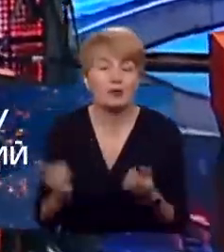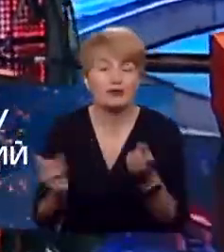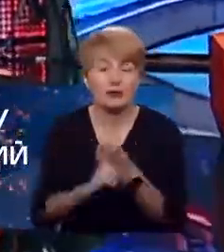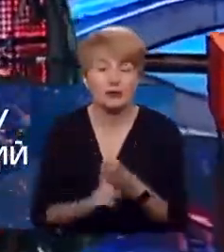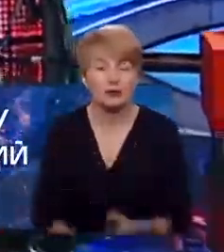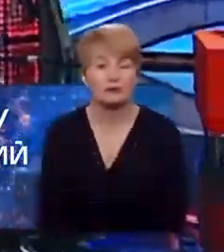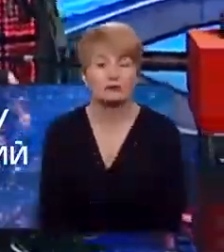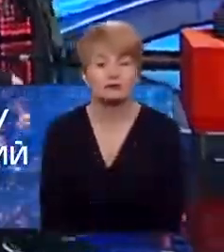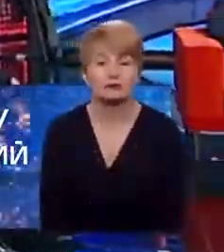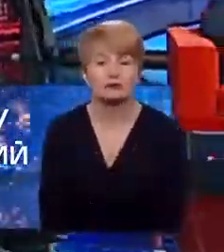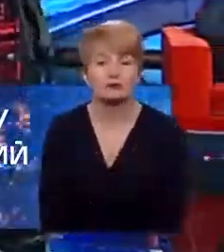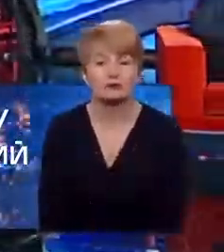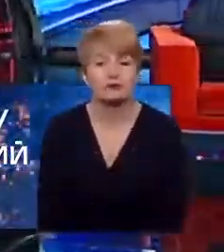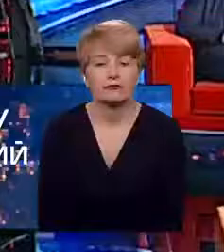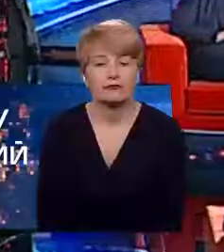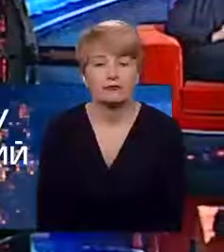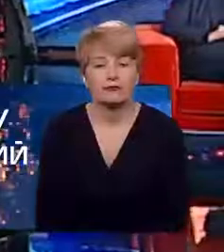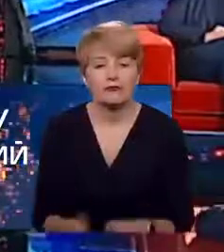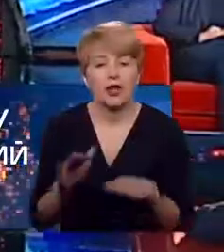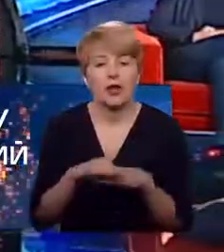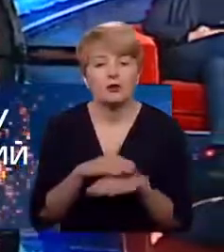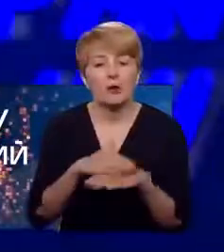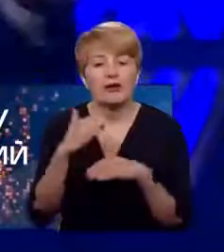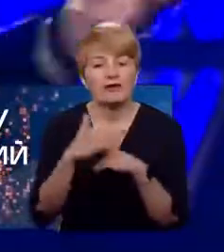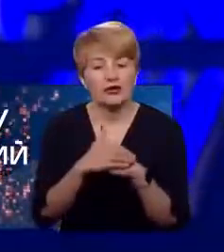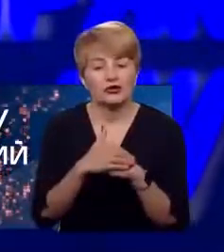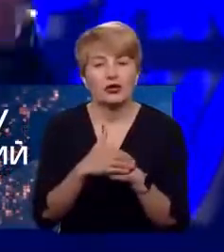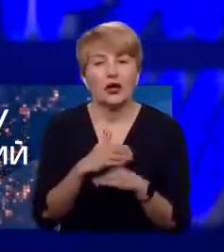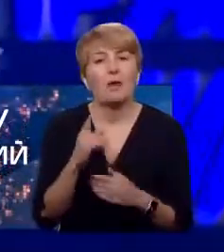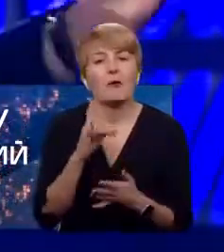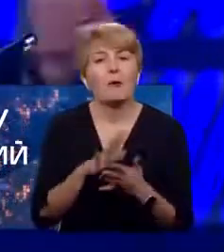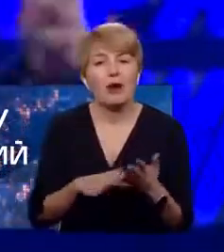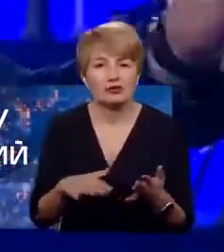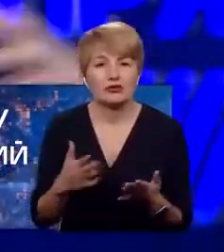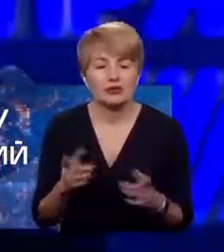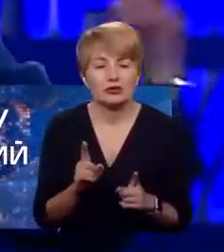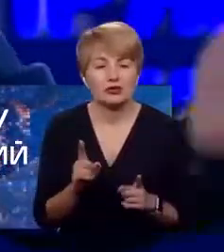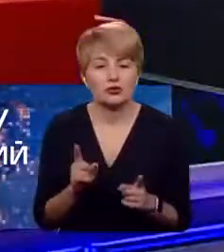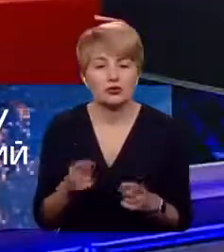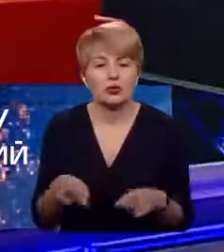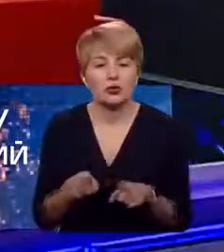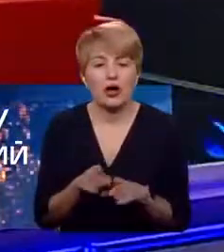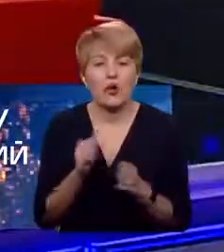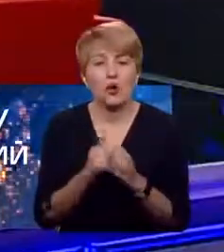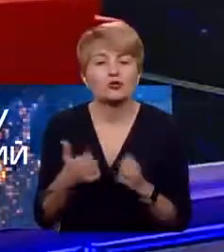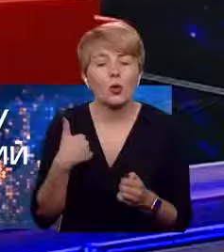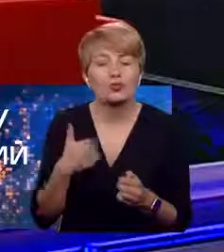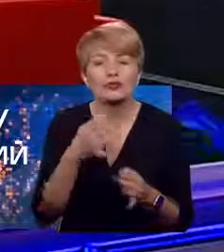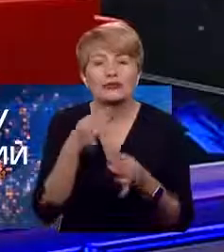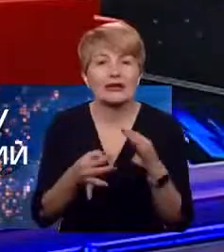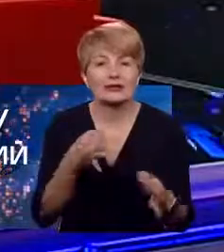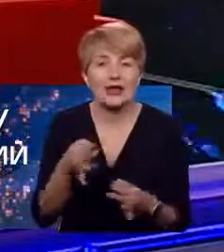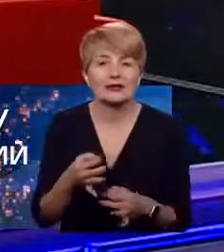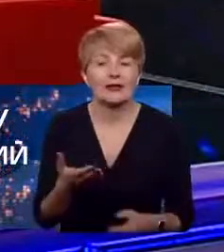студії. Добрий вечір. Пробачте, пані Луценко, що, так, ви знаєте, кожен хоче сказати.